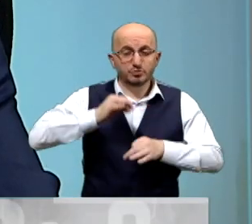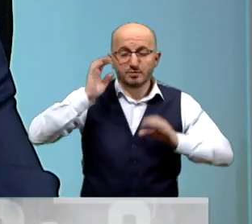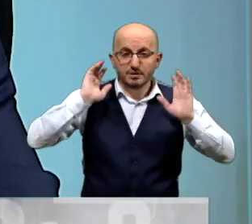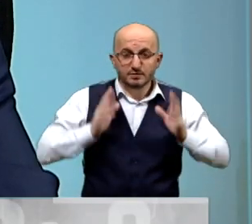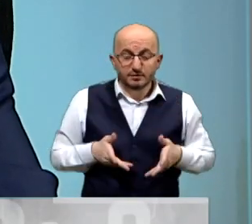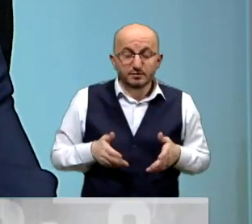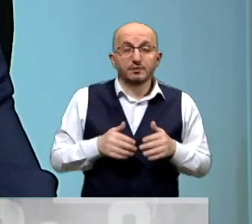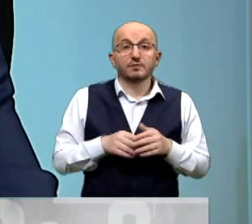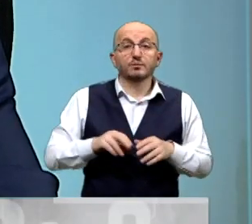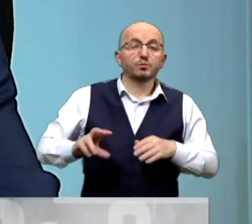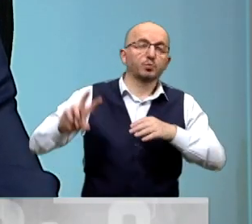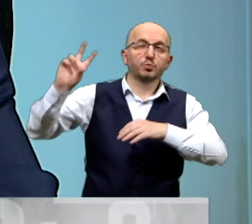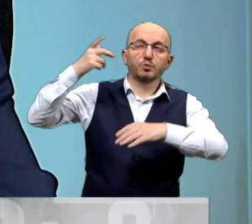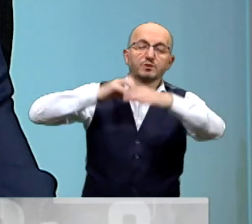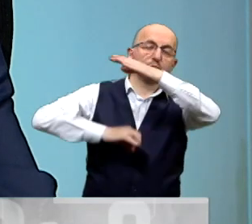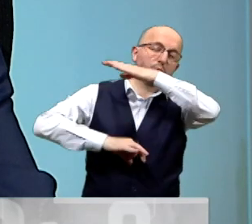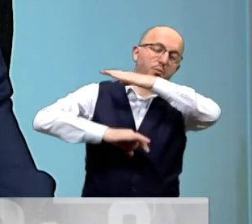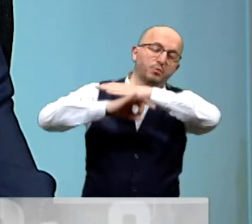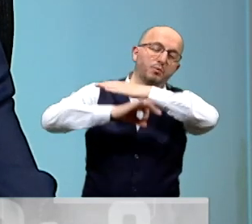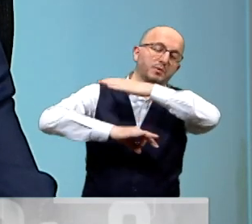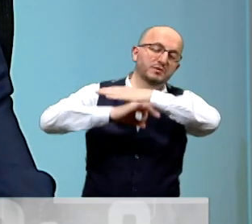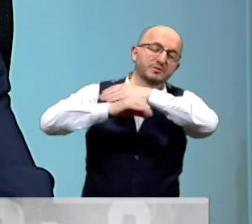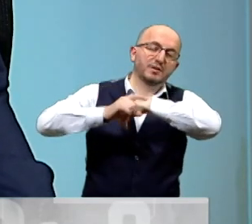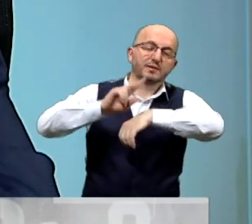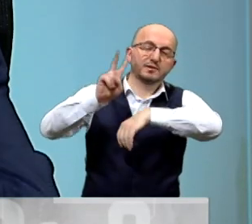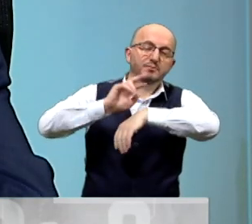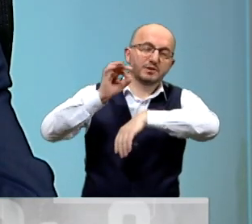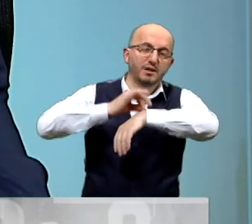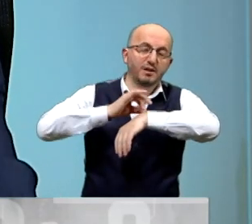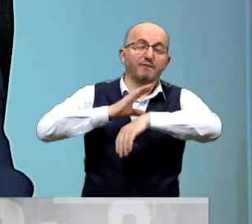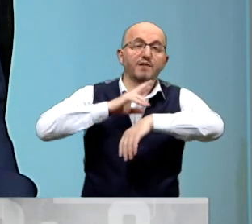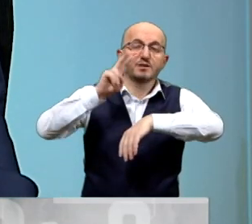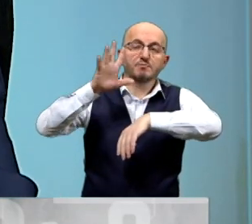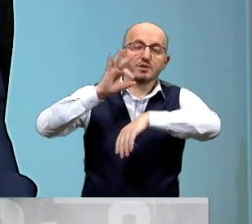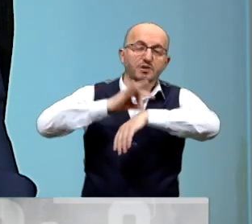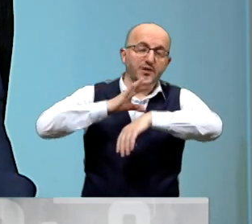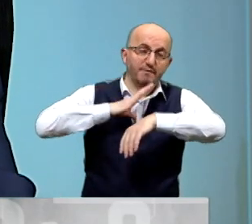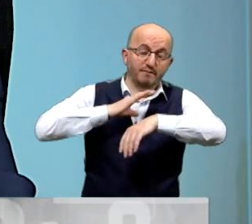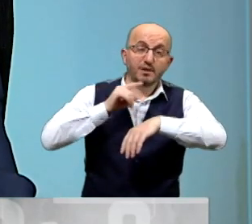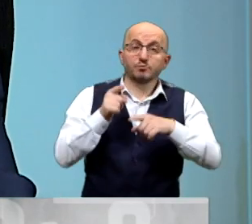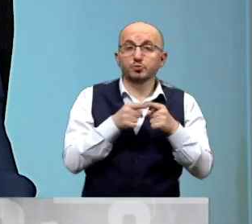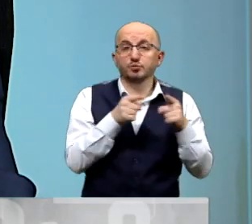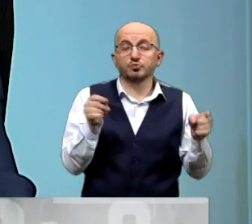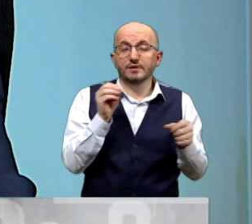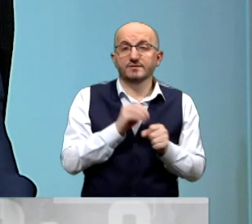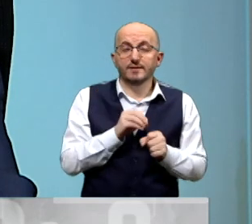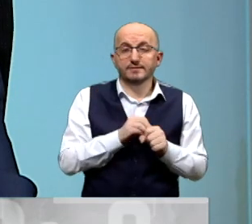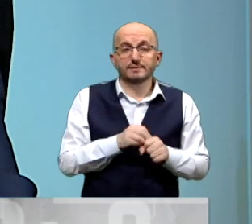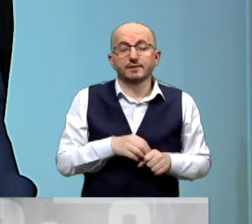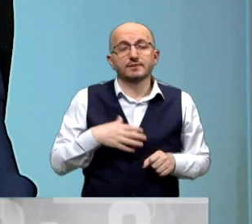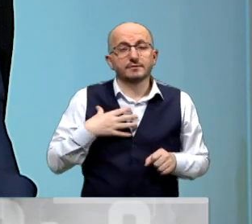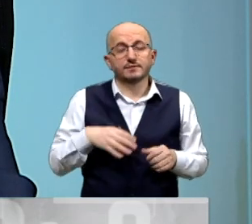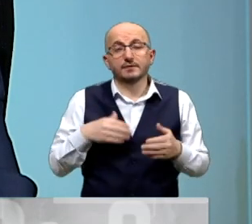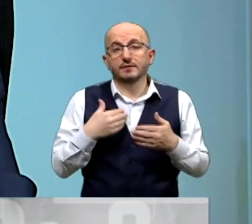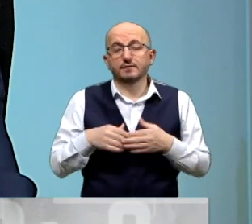daha güneşin doğmasına zamanlar işte 20 dakika var 25 dakika var bu süre zarfında dilediği